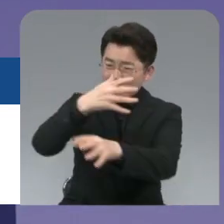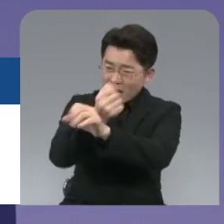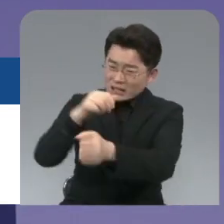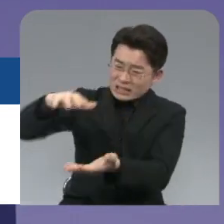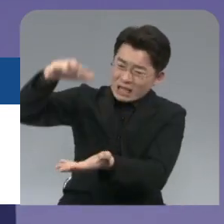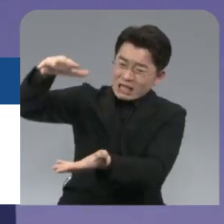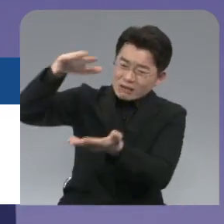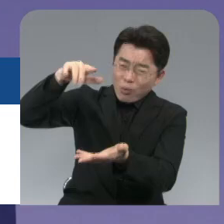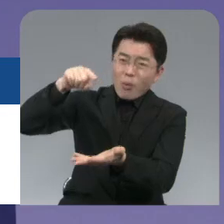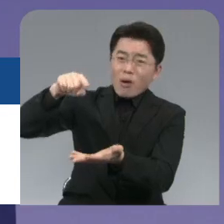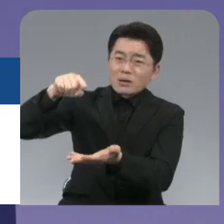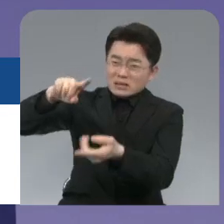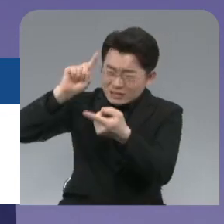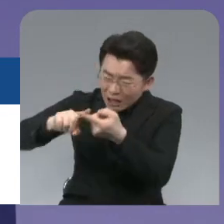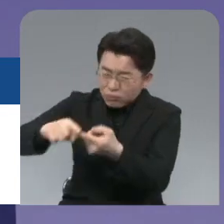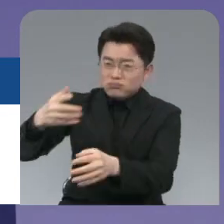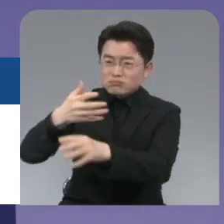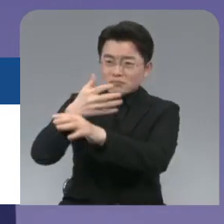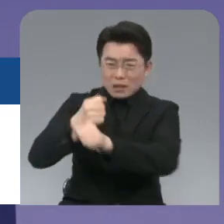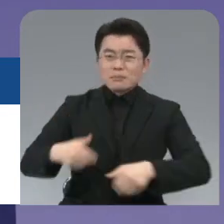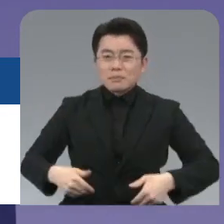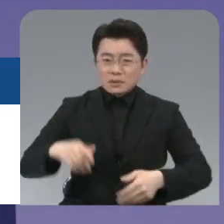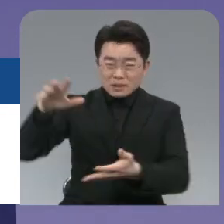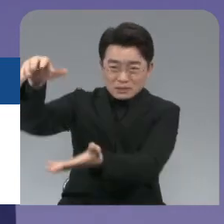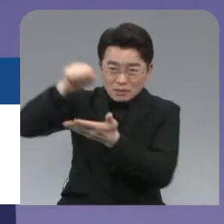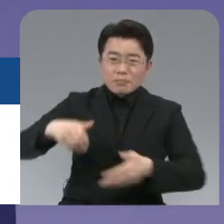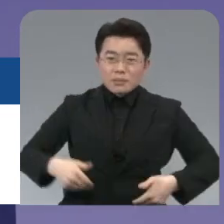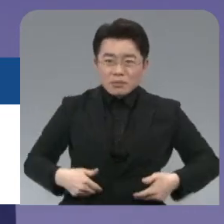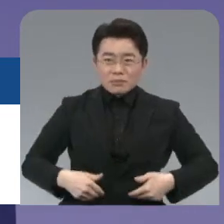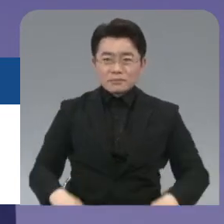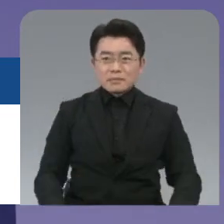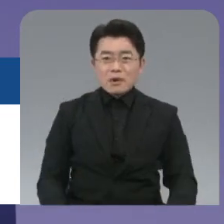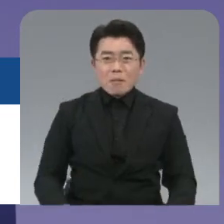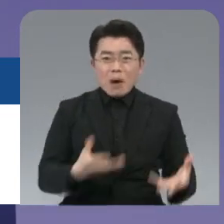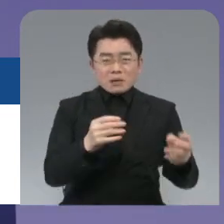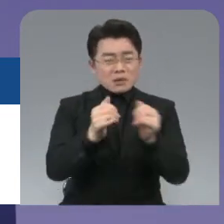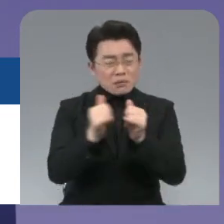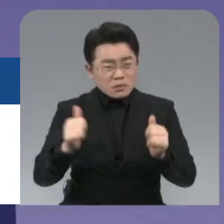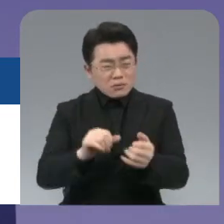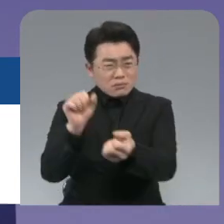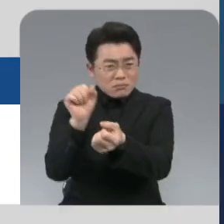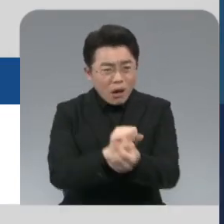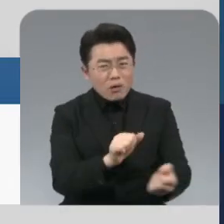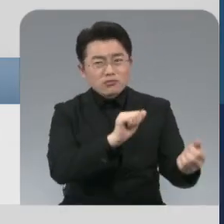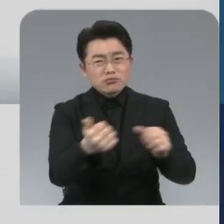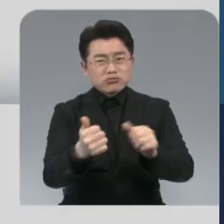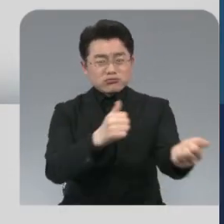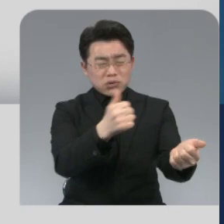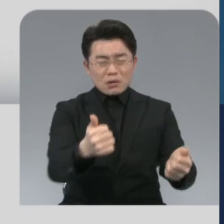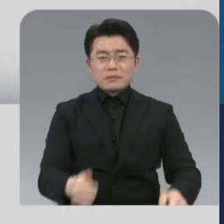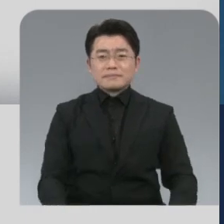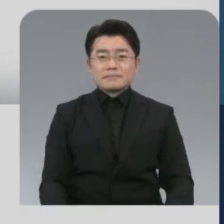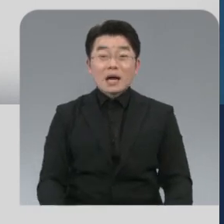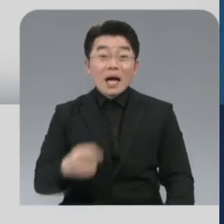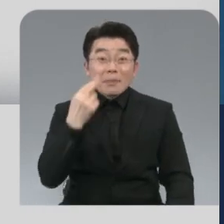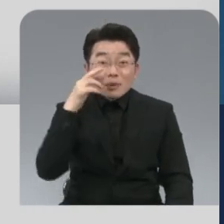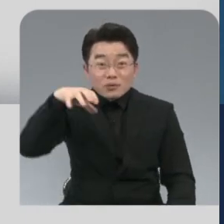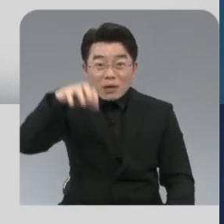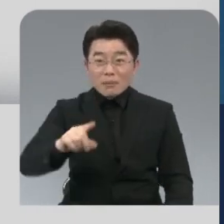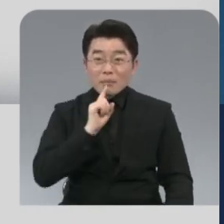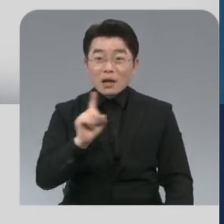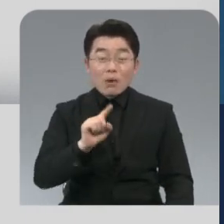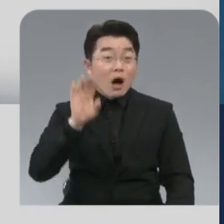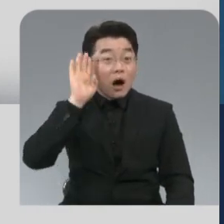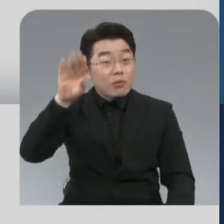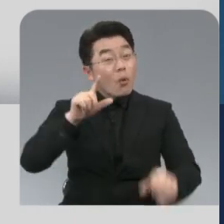agreements. We are in a pandemic. We lose people every day. 미국은 올해